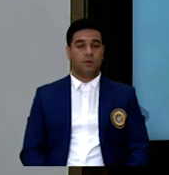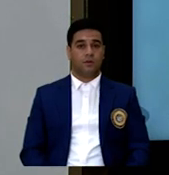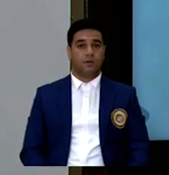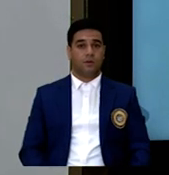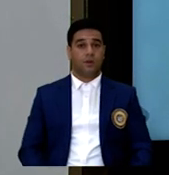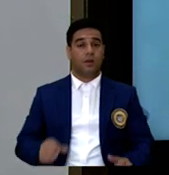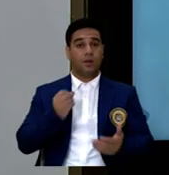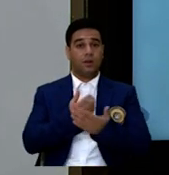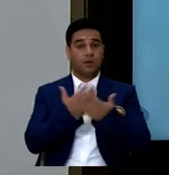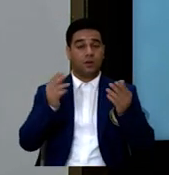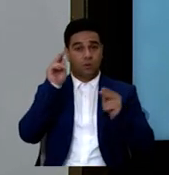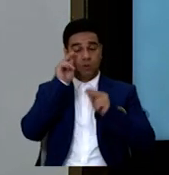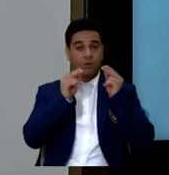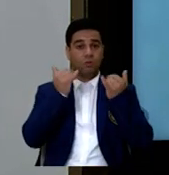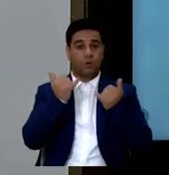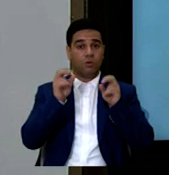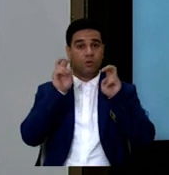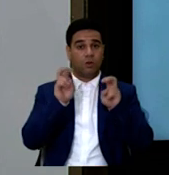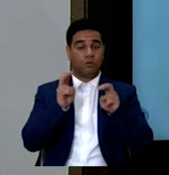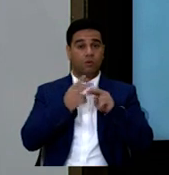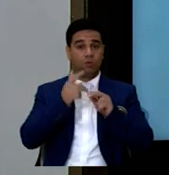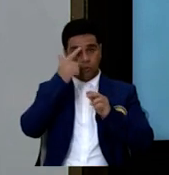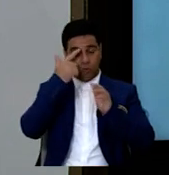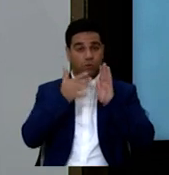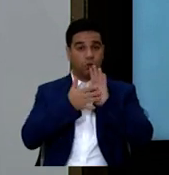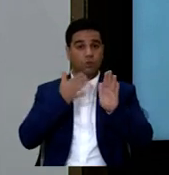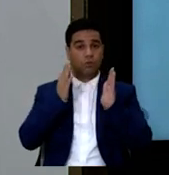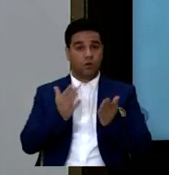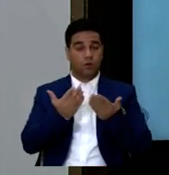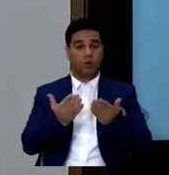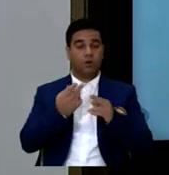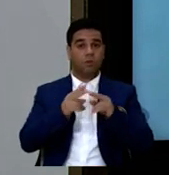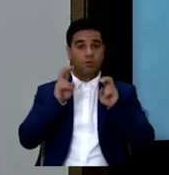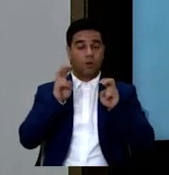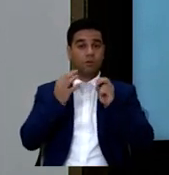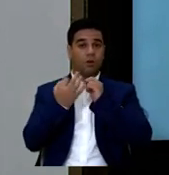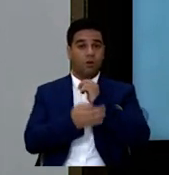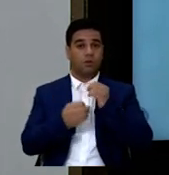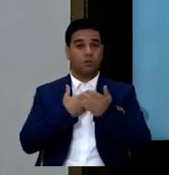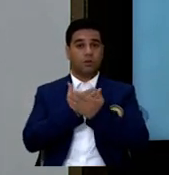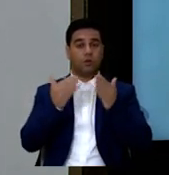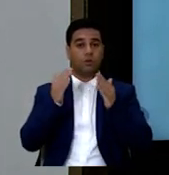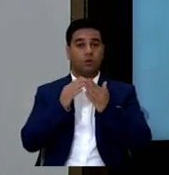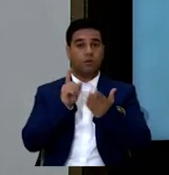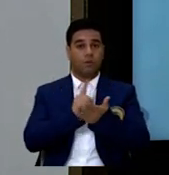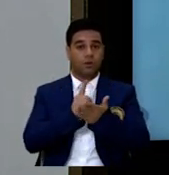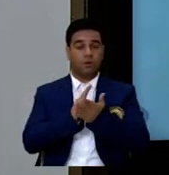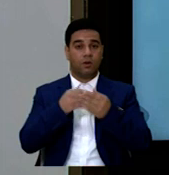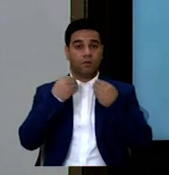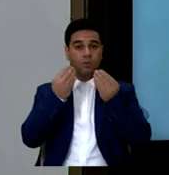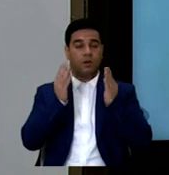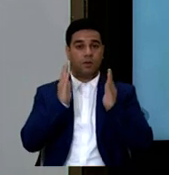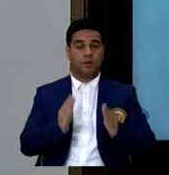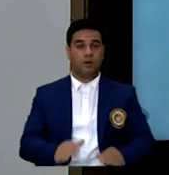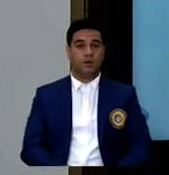Demak, aziz o'quvchilar, bugungi mavzuni tushunib olgan bo'lsangiz, mavzumiz oxirida esa uyga vazifani